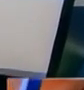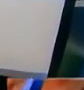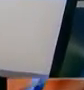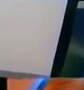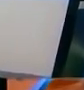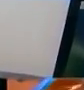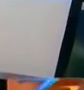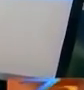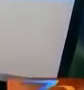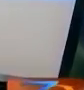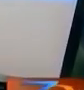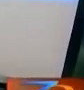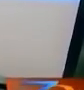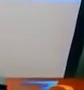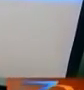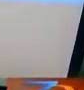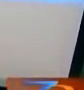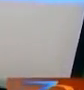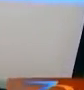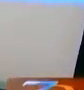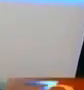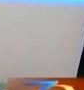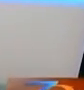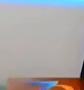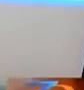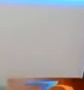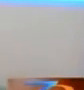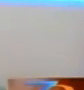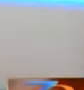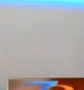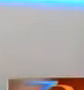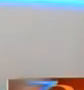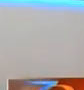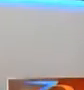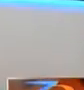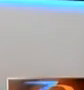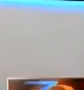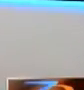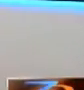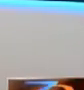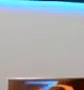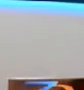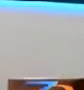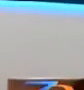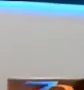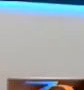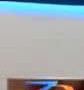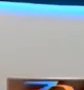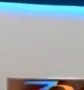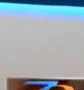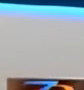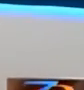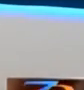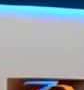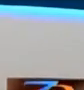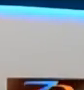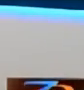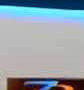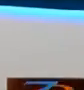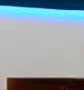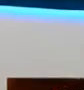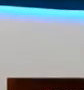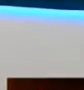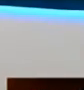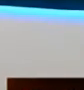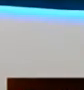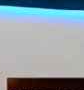Assalamualaikum, salam sehati sejiwa. Nasional 8 bersama saya Hanim Muhili. Dan saya Ivan Toh. Berikut paparan utama edisi Khamis